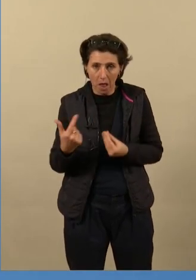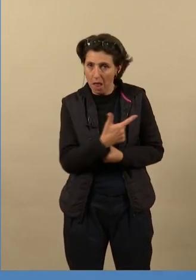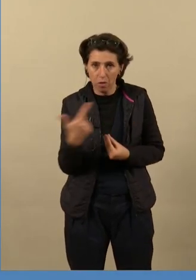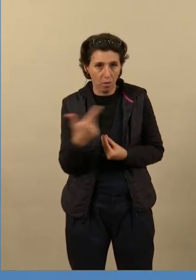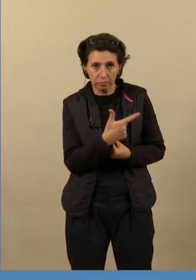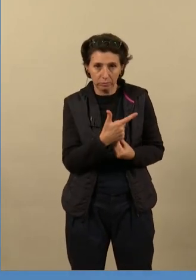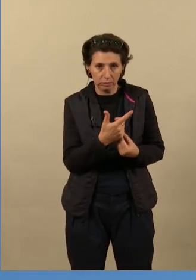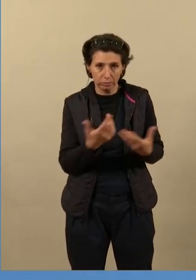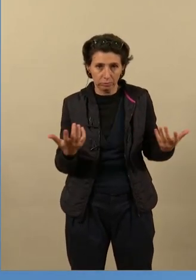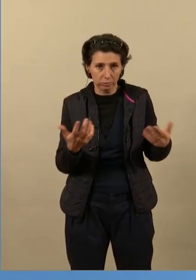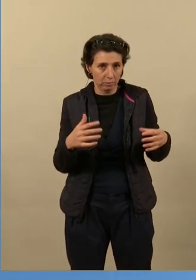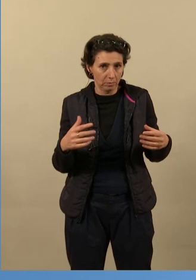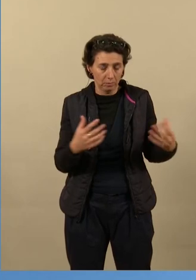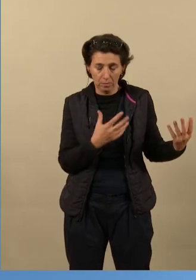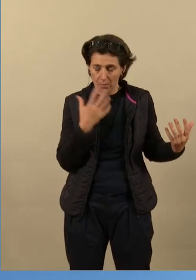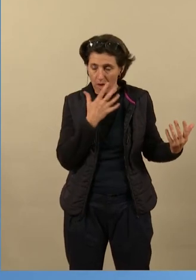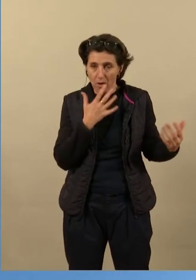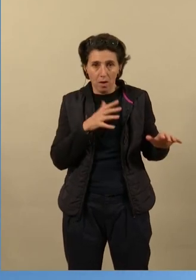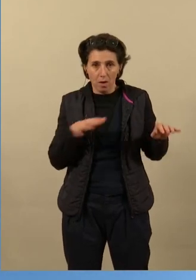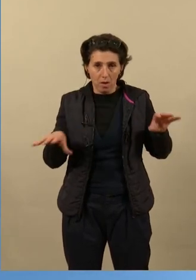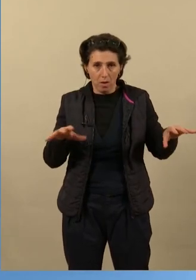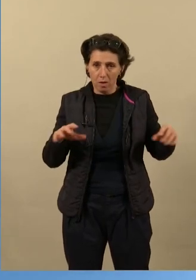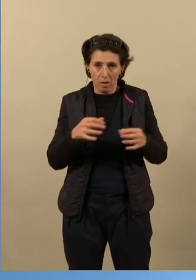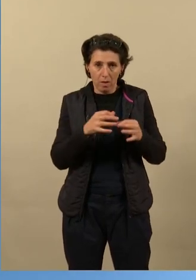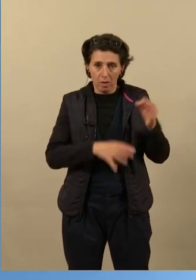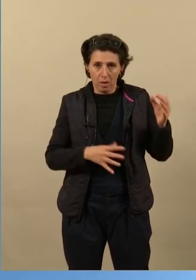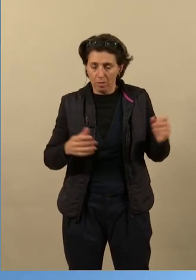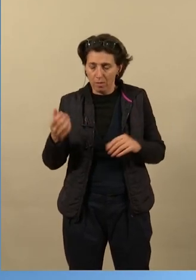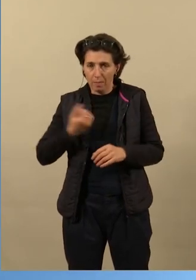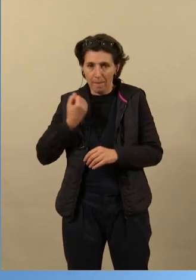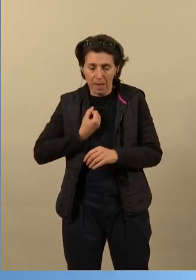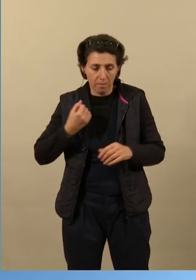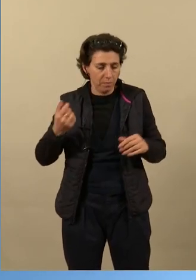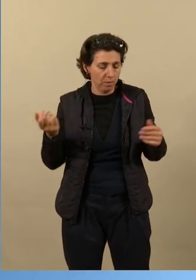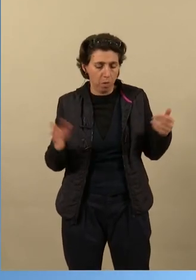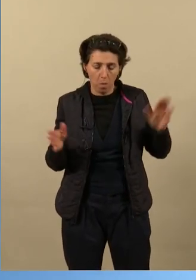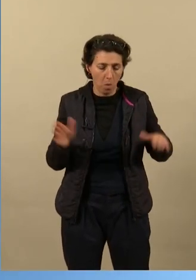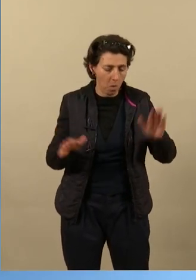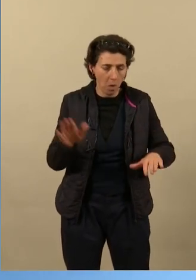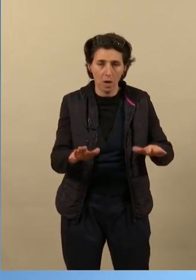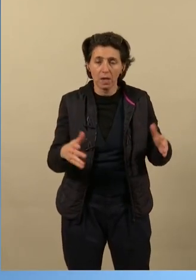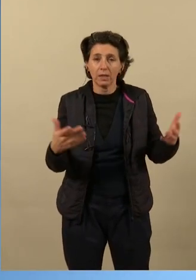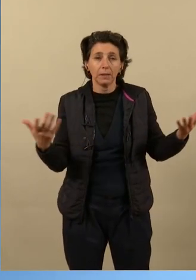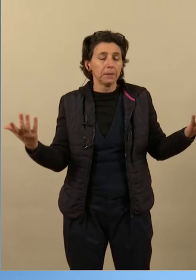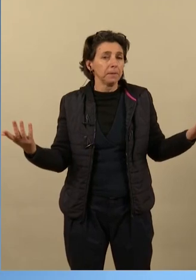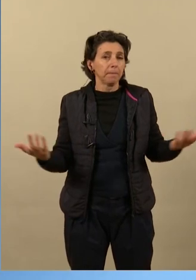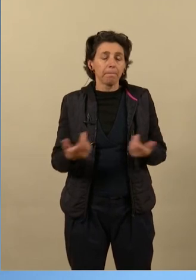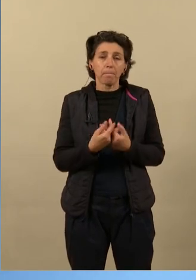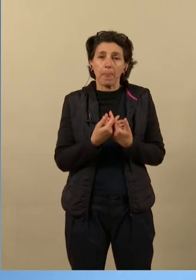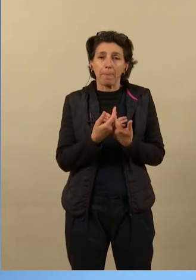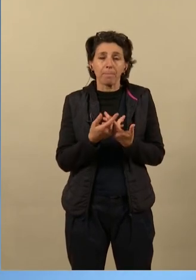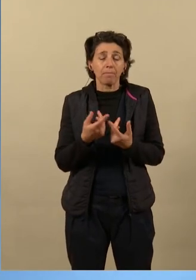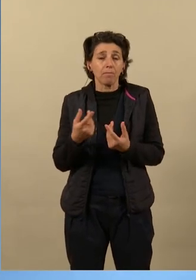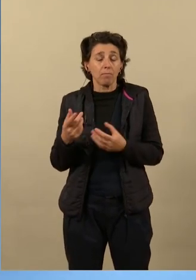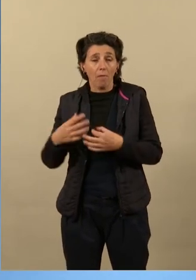elle est dramatique pour les les les dégâts que ça crée aussi bien pour les Israéliens que